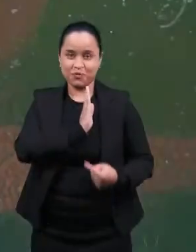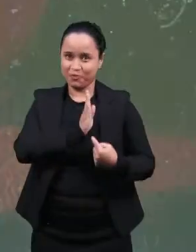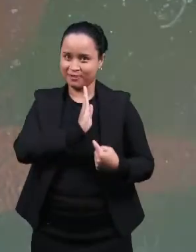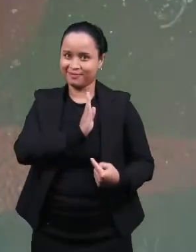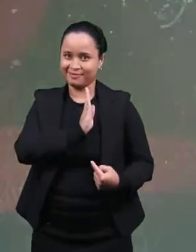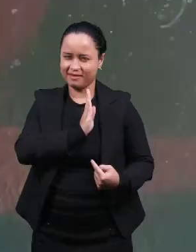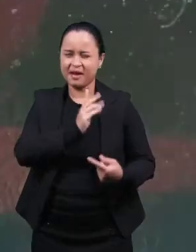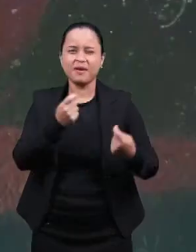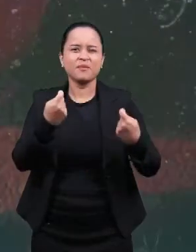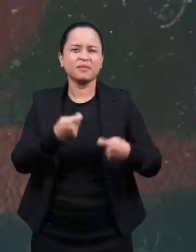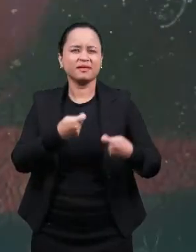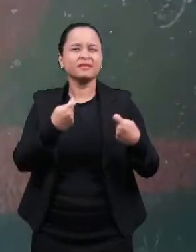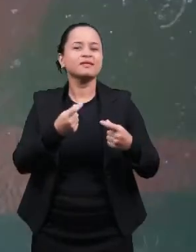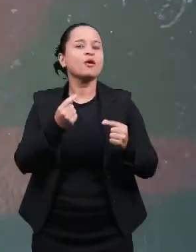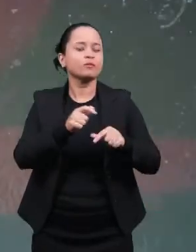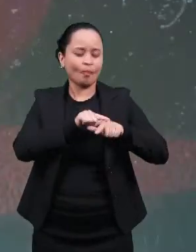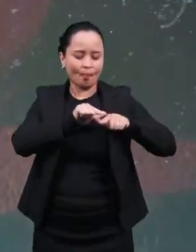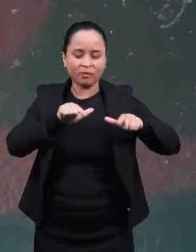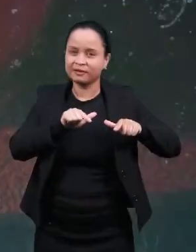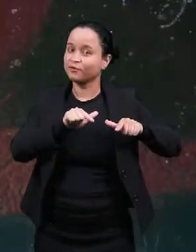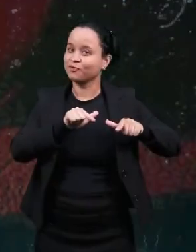Наполни житницу твою